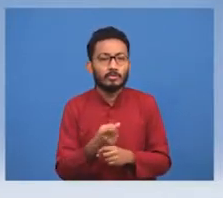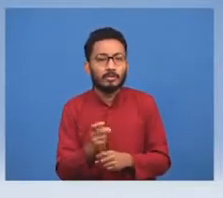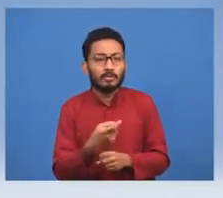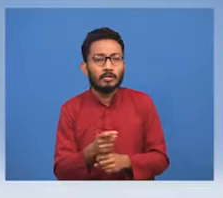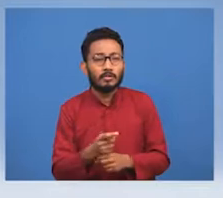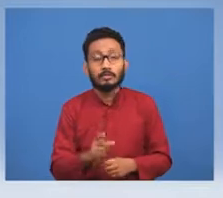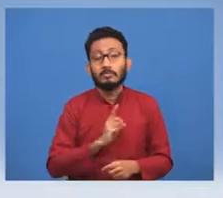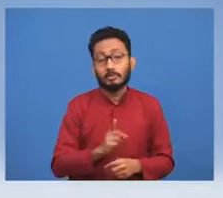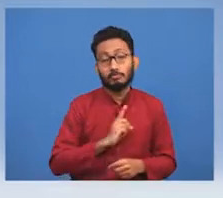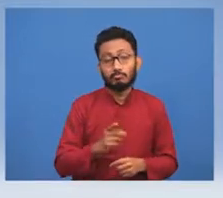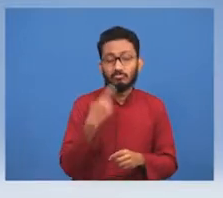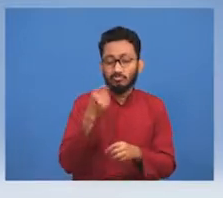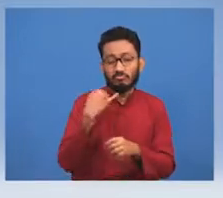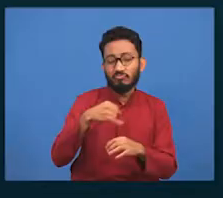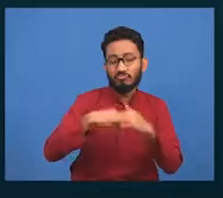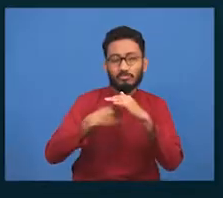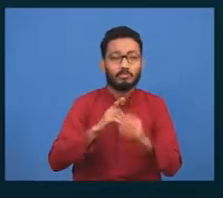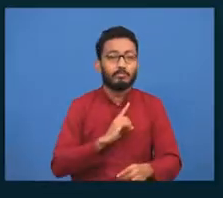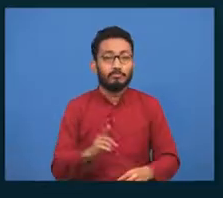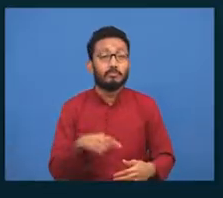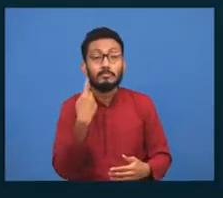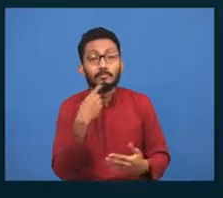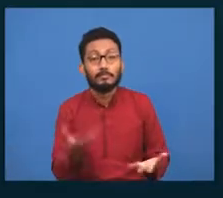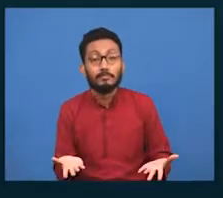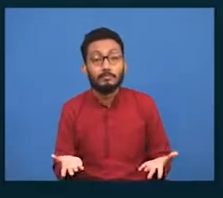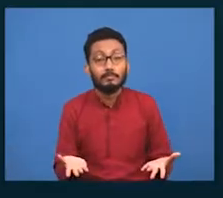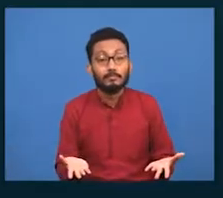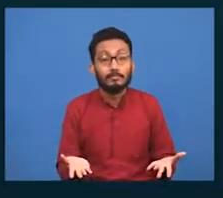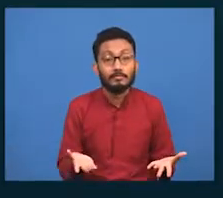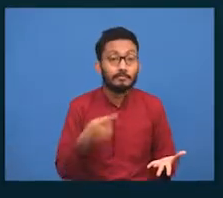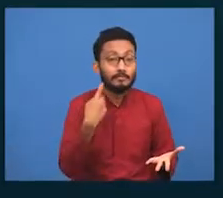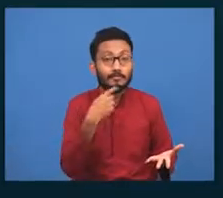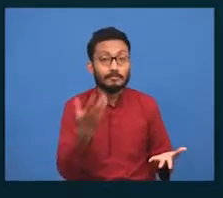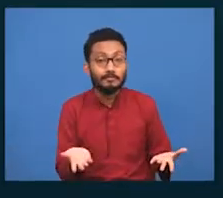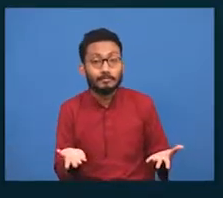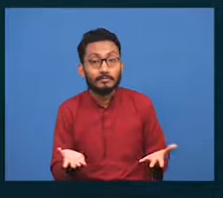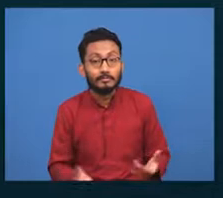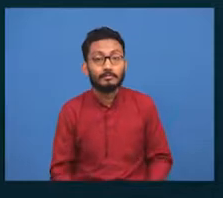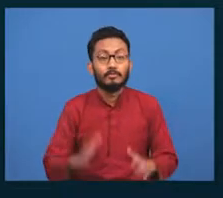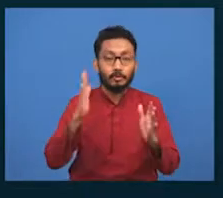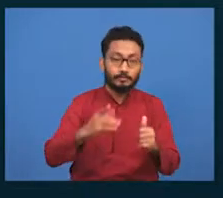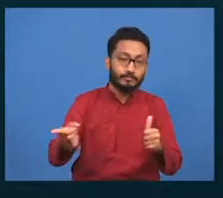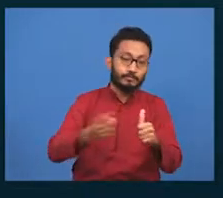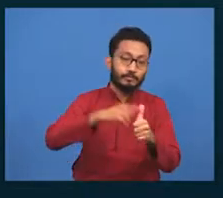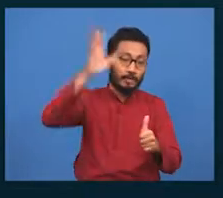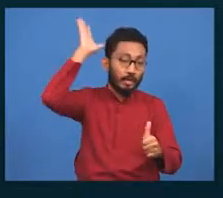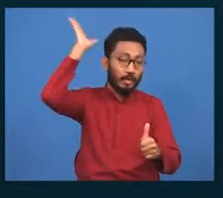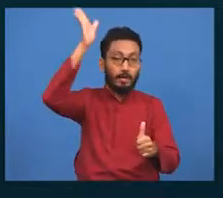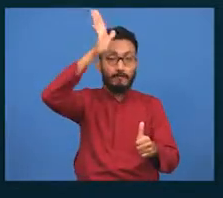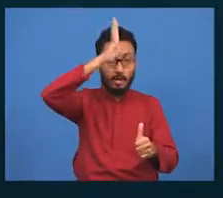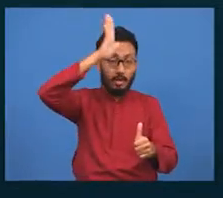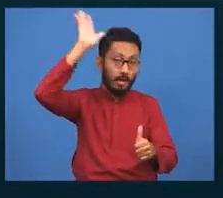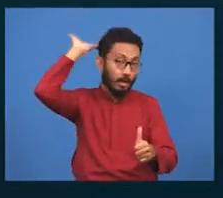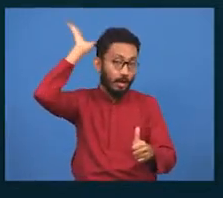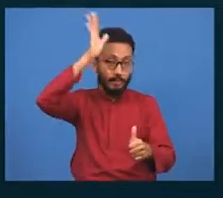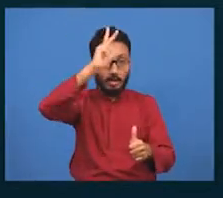Golongan yang sering mempersendakan agama ialah yang pertama, orang kafir. Mereka memang bukan penganut